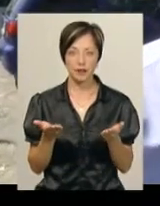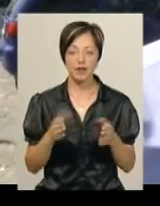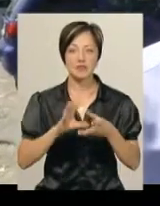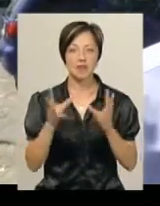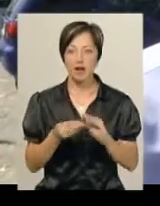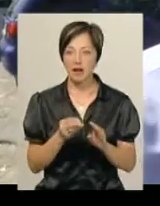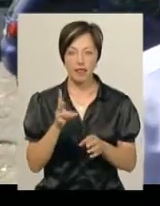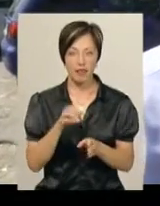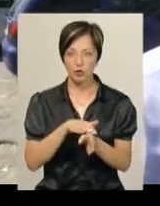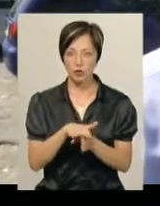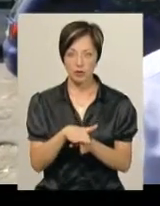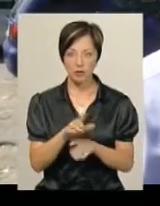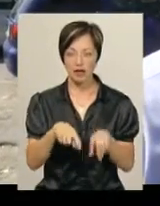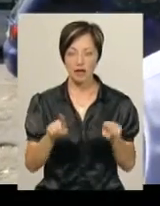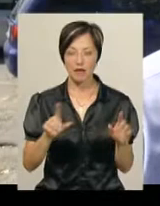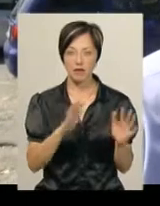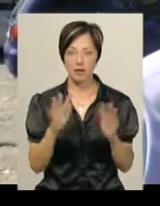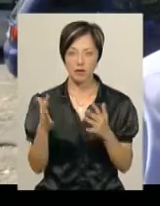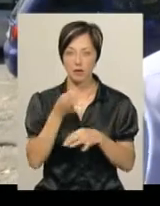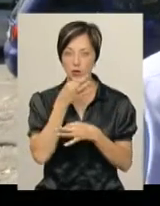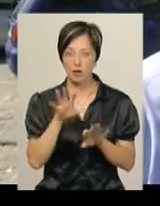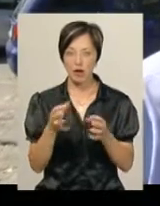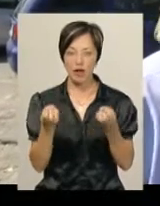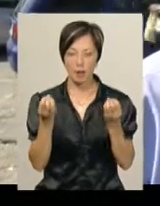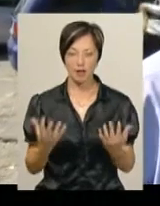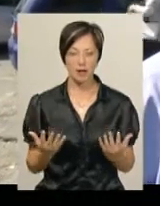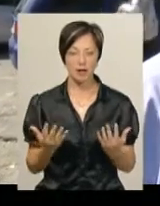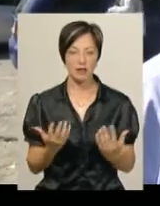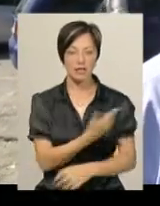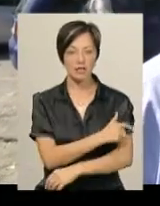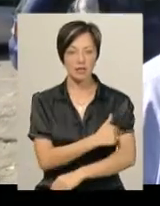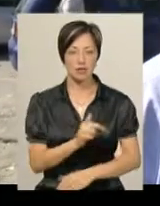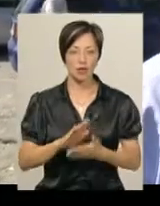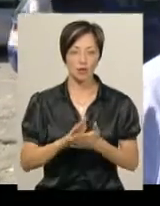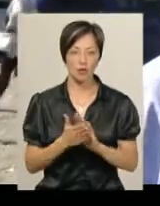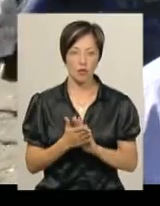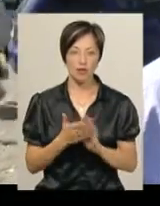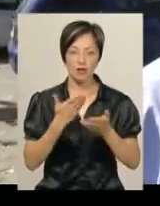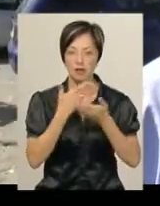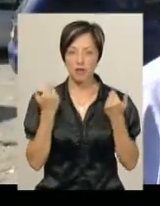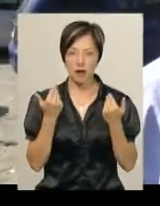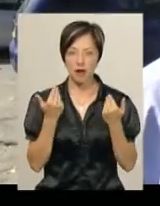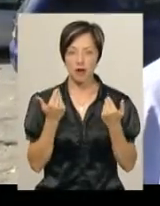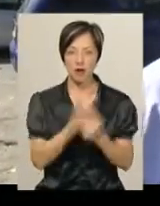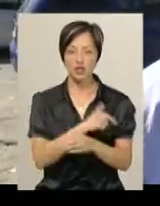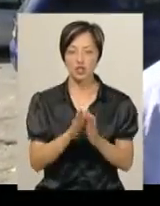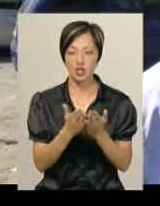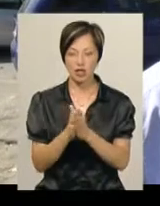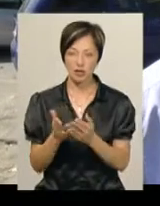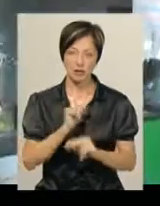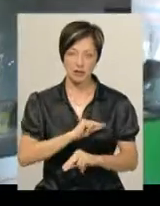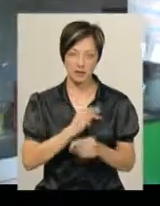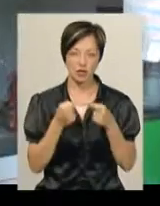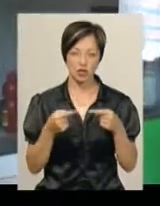Взагалі не дотримується в деяких випадках будь-які елементарні санітарні умови, немає медичних книжків персоналу і таке